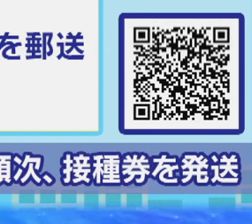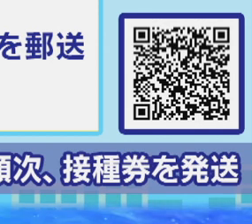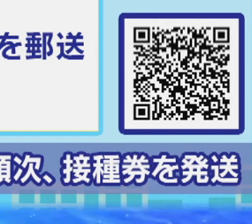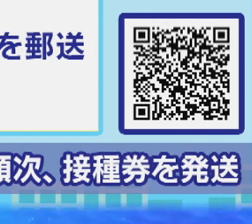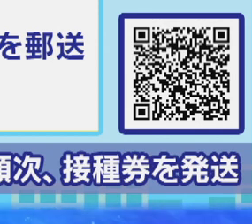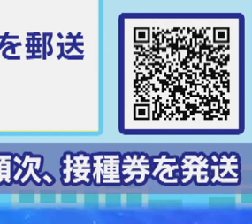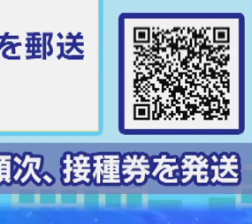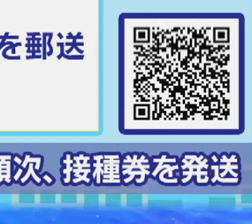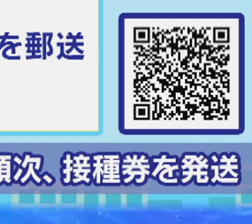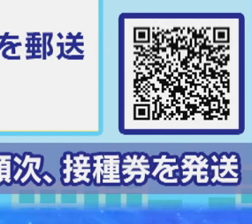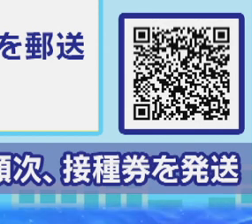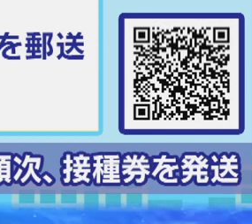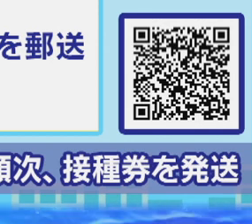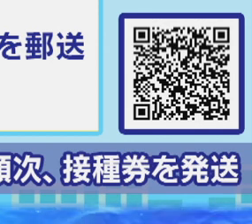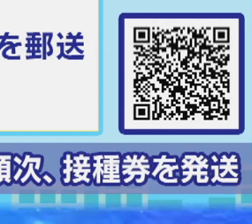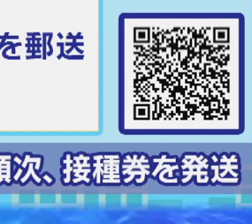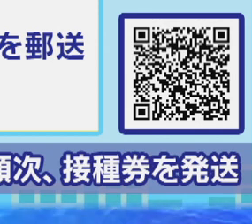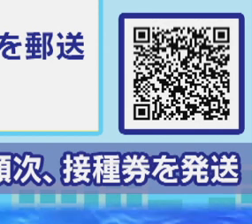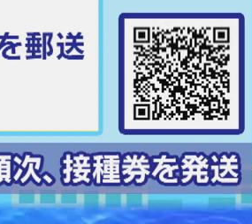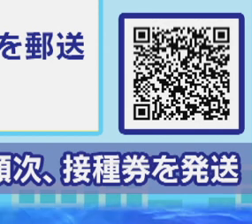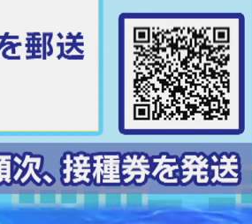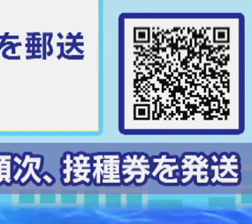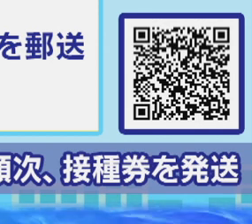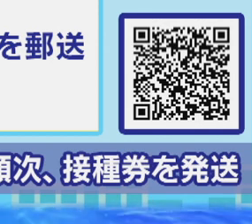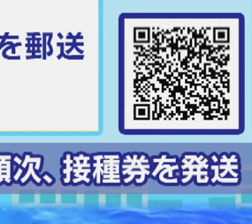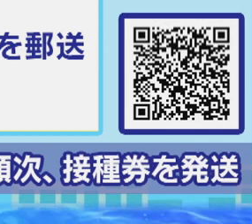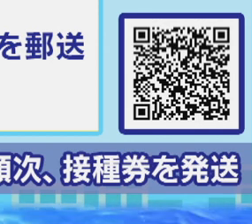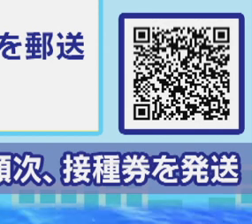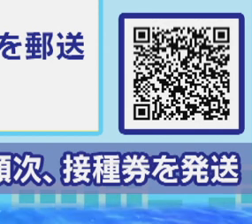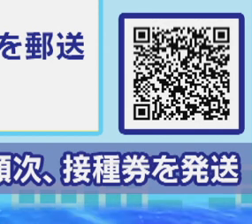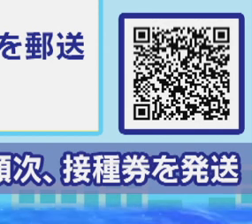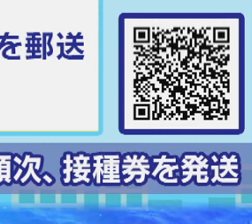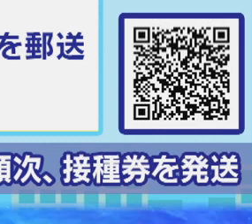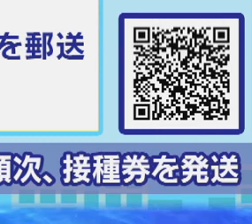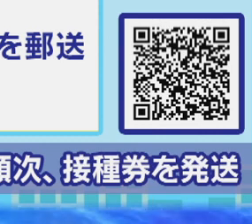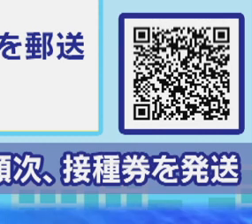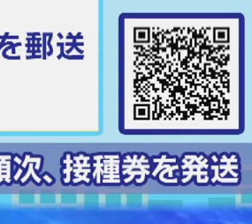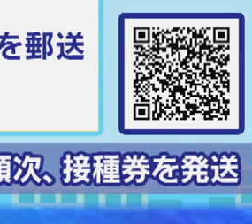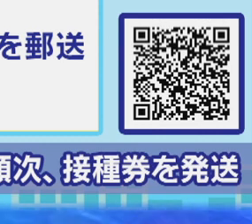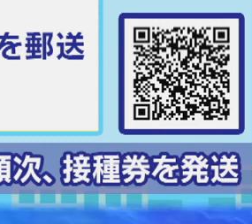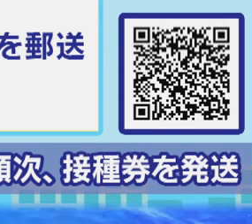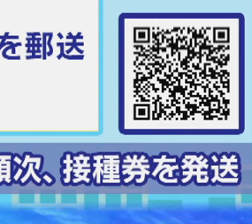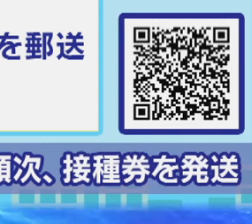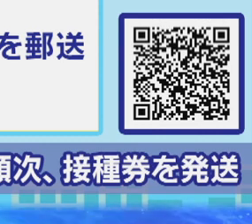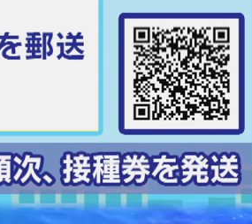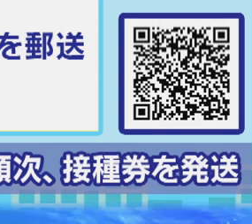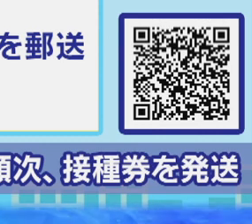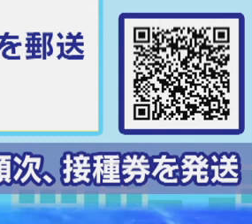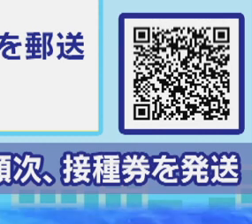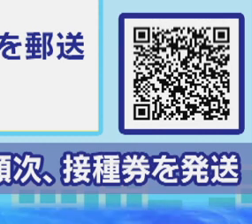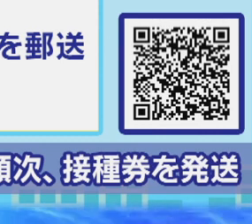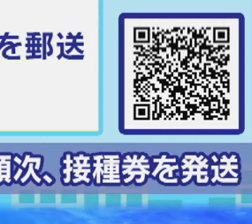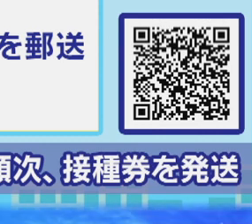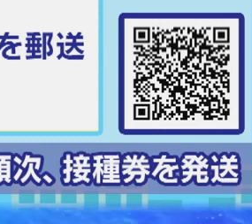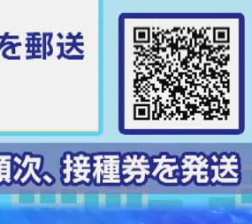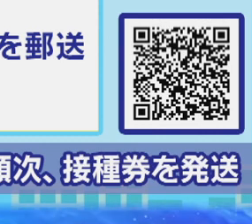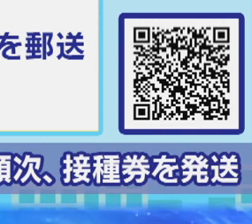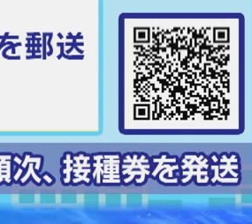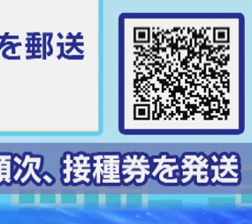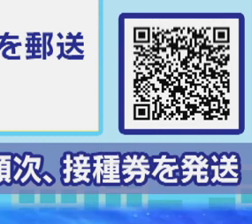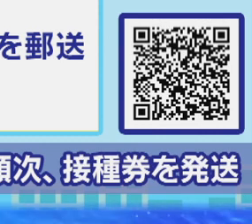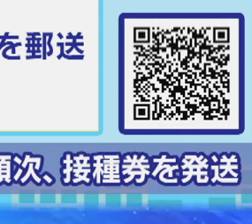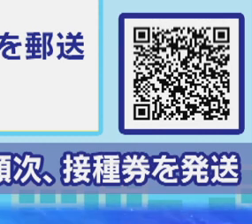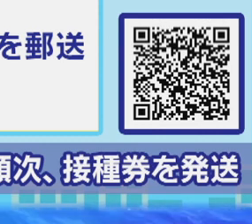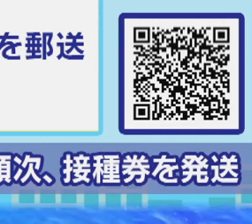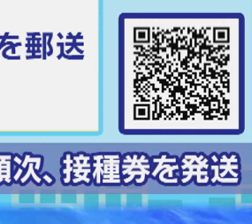。なお、申請受付後3回目接種から5ヶ月が経過している人から順次接種券